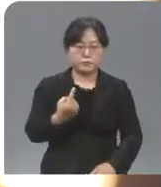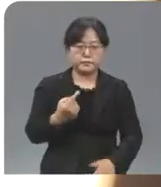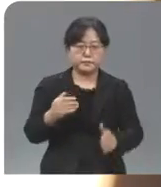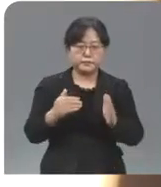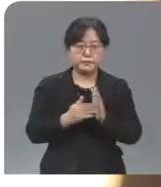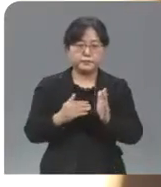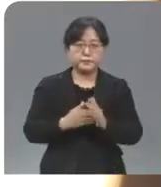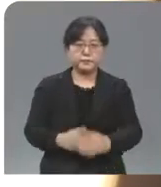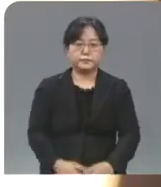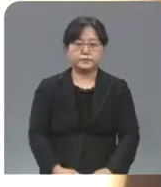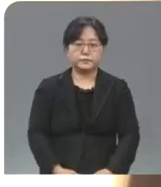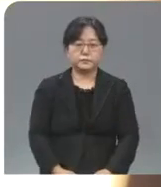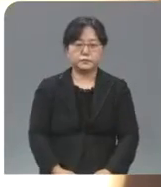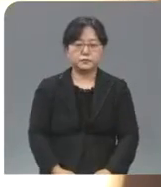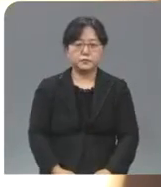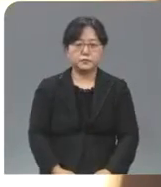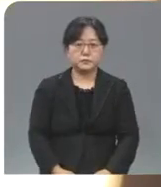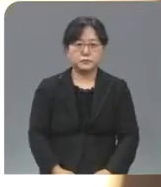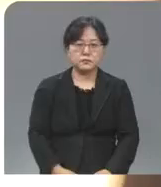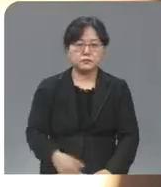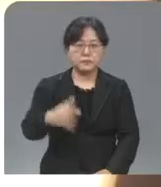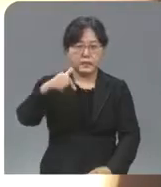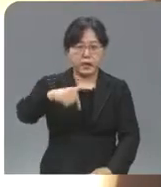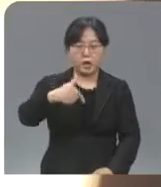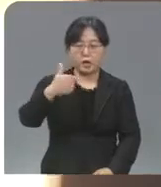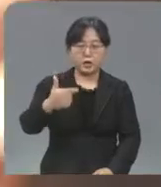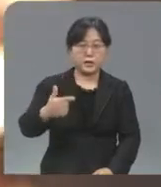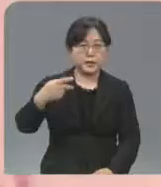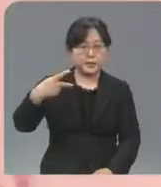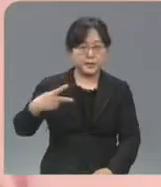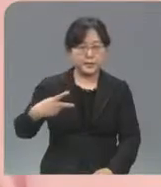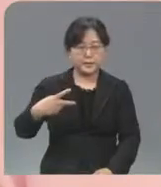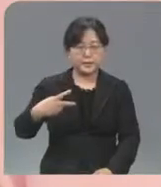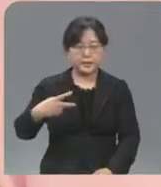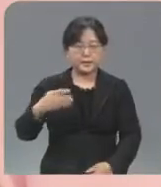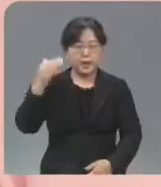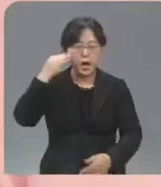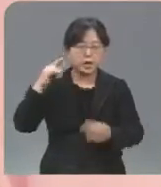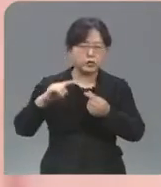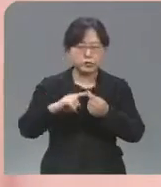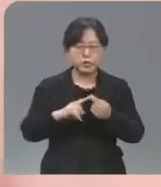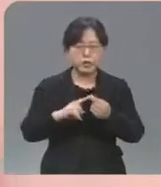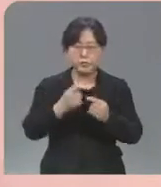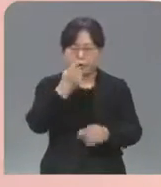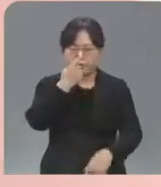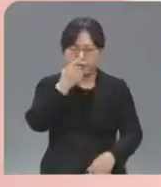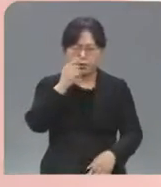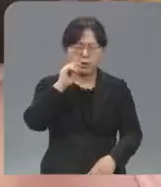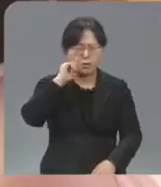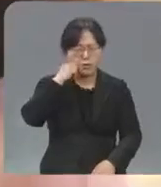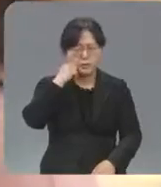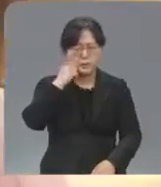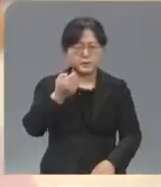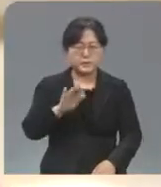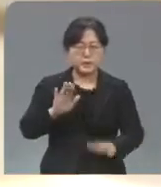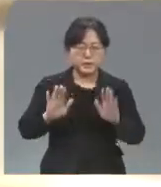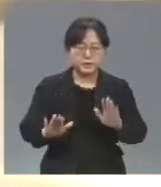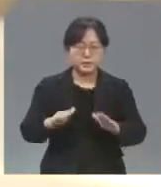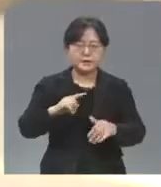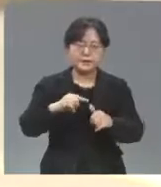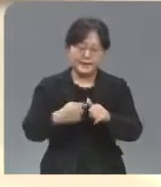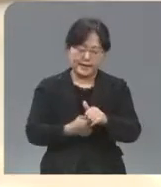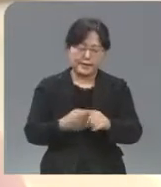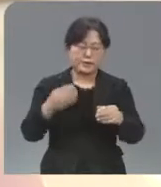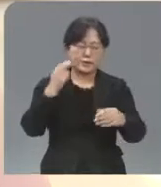땅을 밟았습니다. 기역, 니은, 디귿. 한글을 익히기까지 오래 걸렸지만 이제는